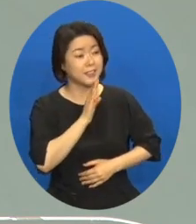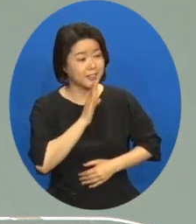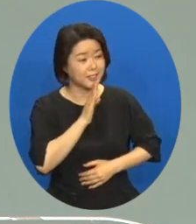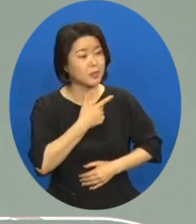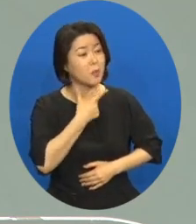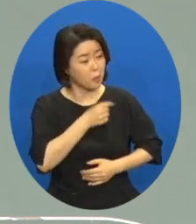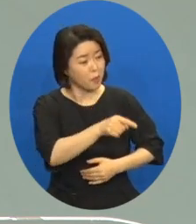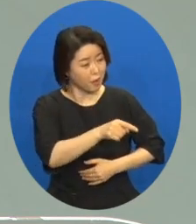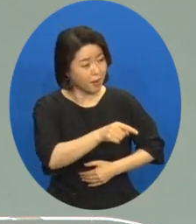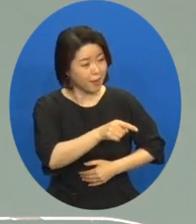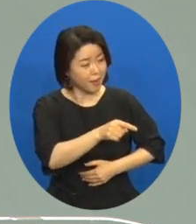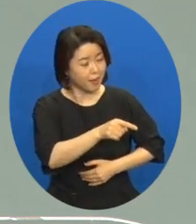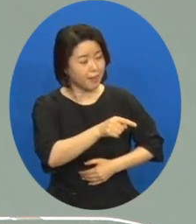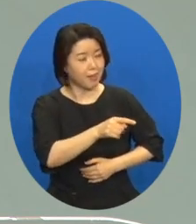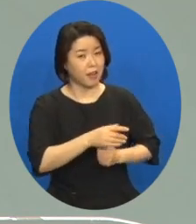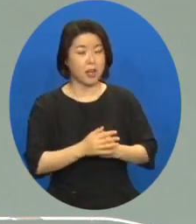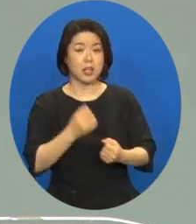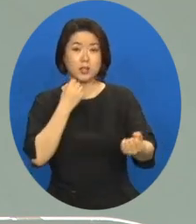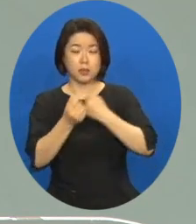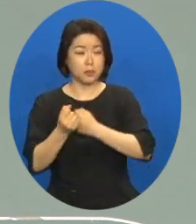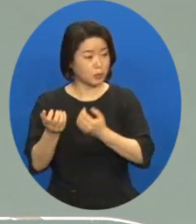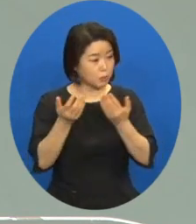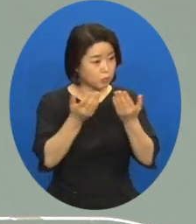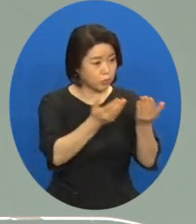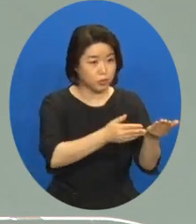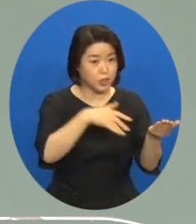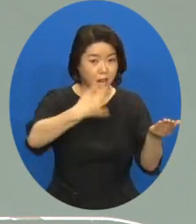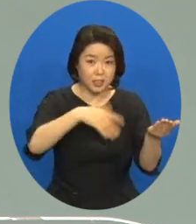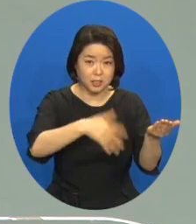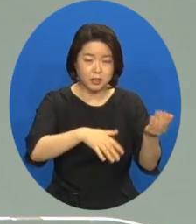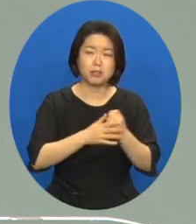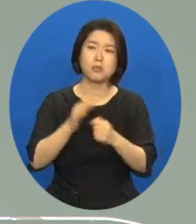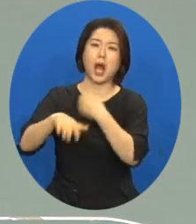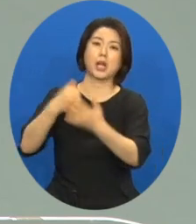구하는구나. 그런데도 안 주셨다면 하나님 책임이죠.